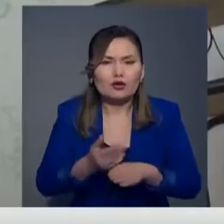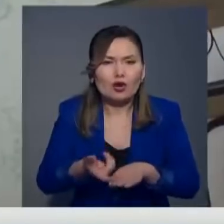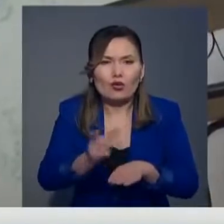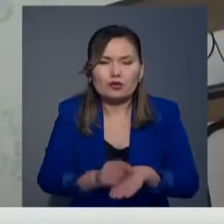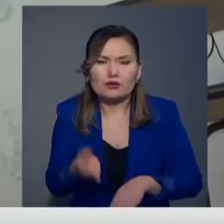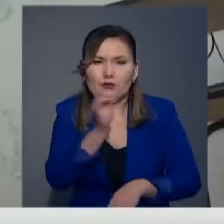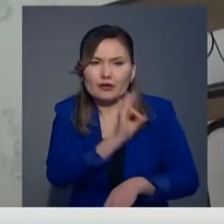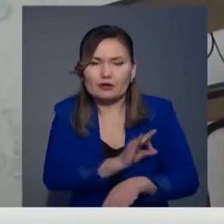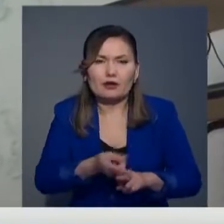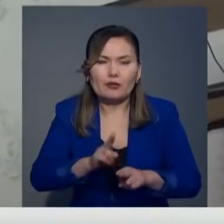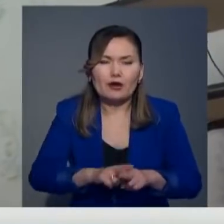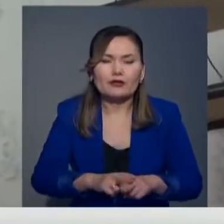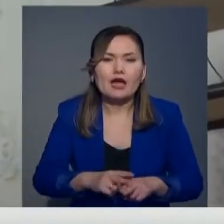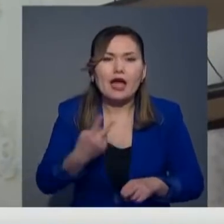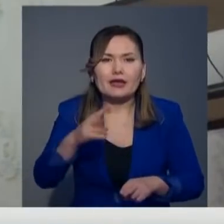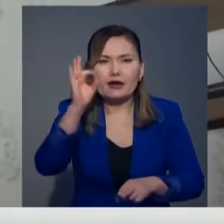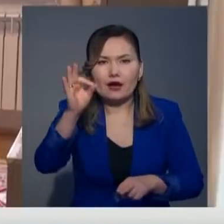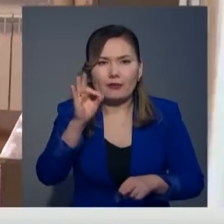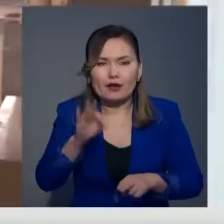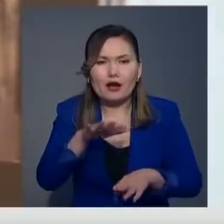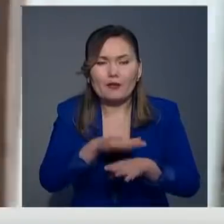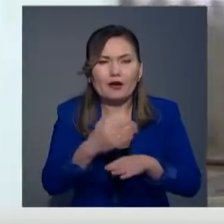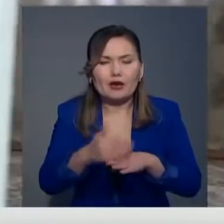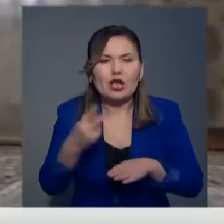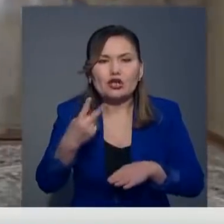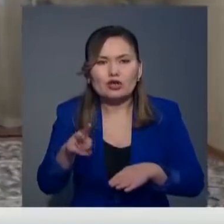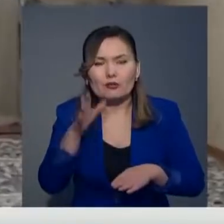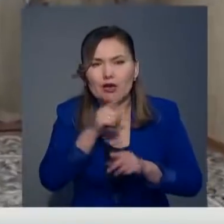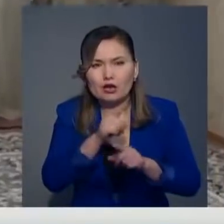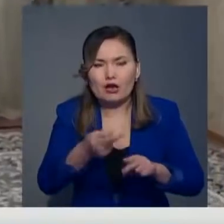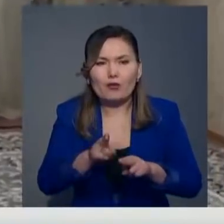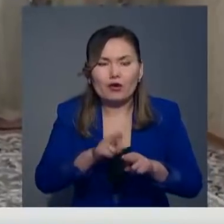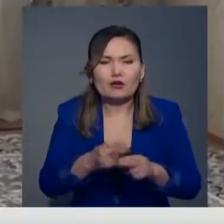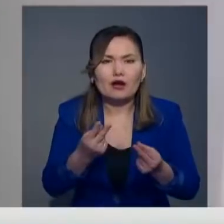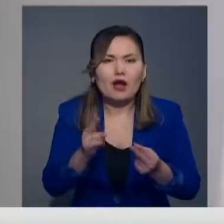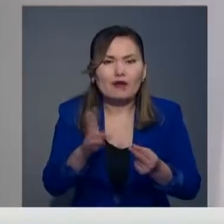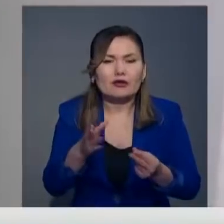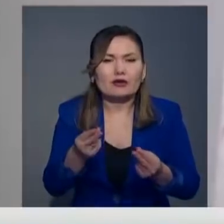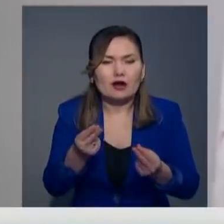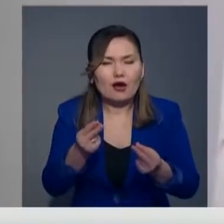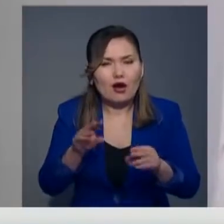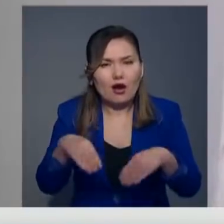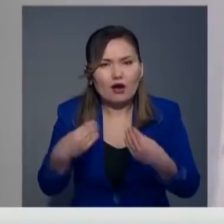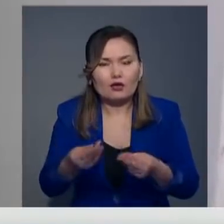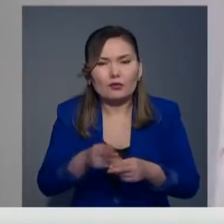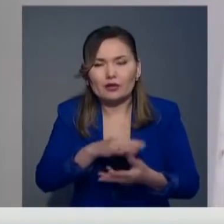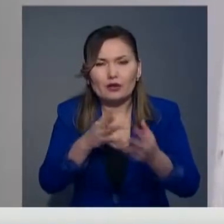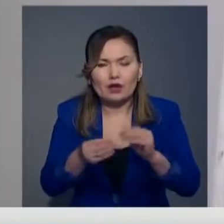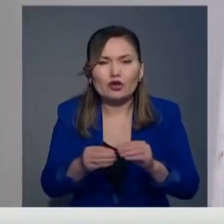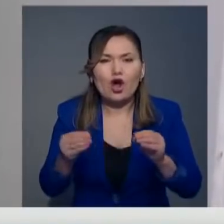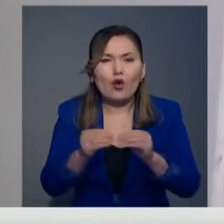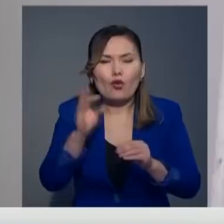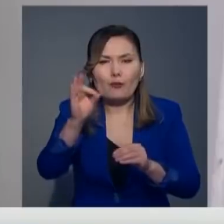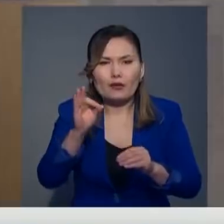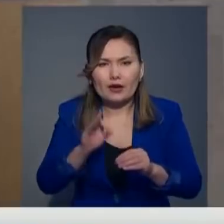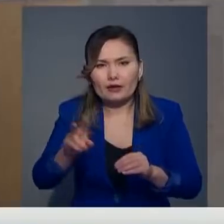тиімді бағдарлама. Небәрі 2% жылдық үстемақымен 20 жылға дейін үй несиесін рәсімдеуге болады. Алғашқы 10%-тік жарнаны